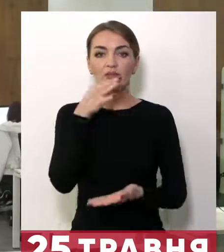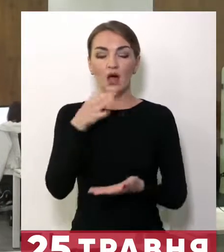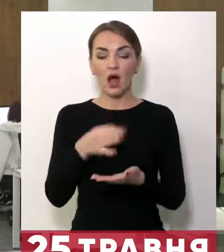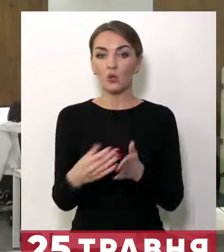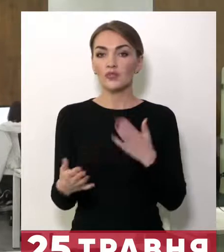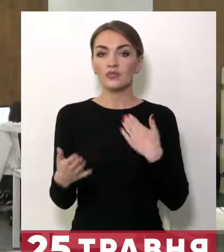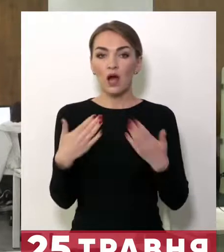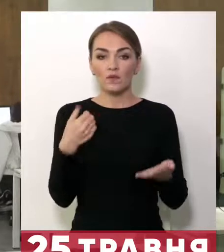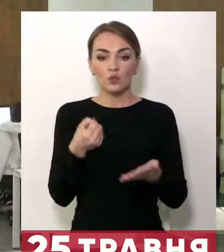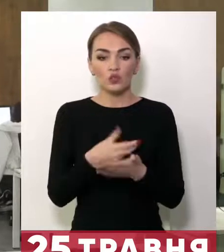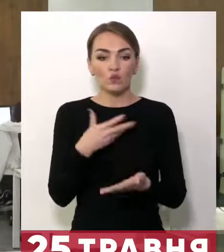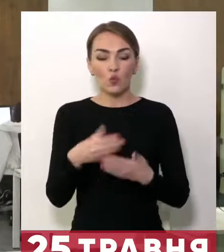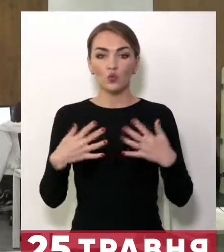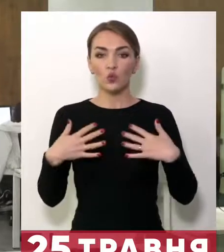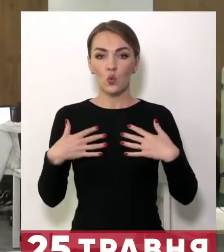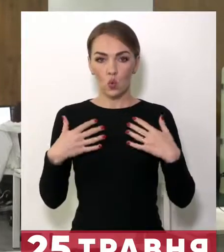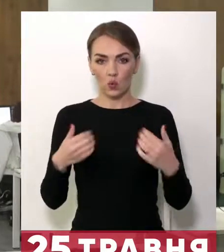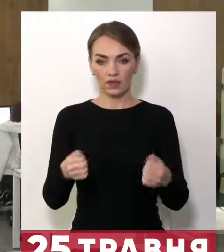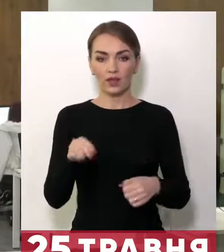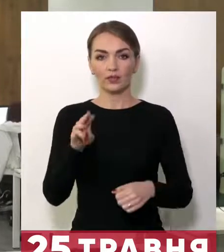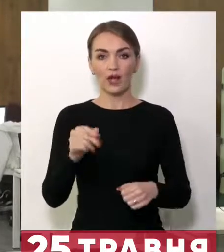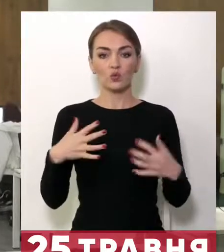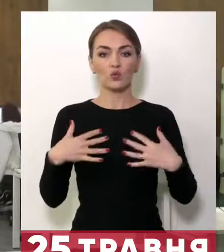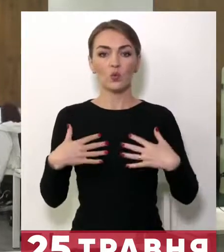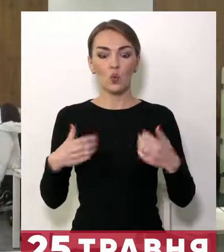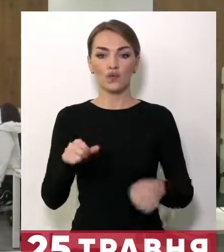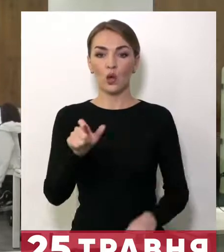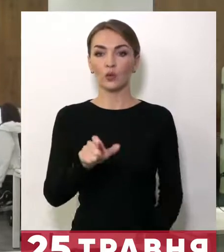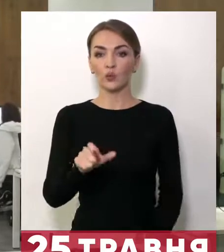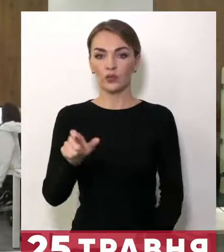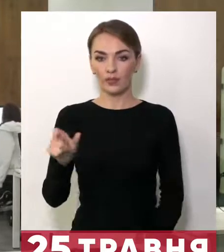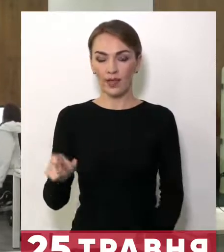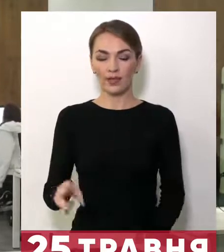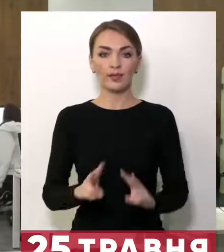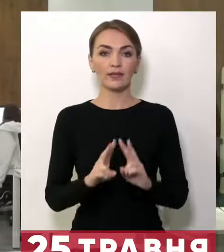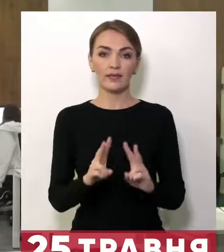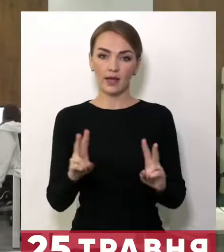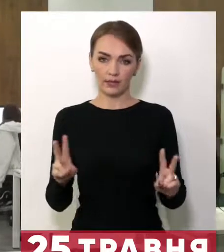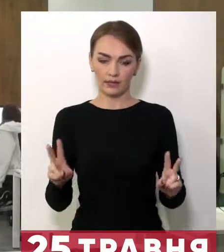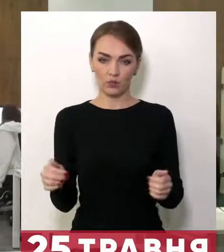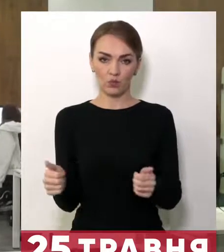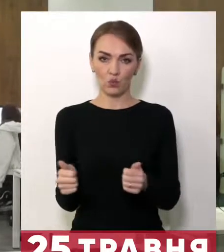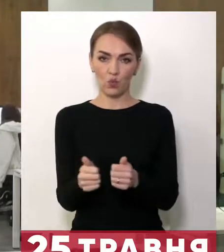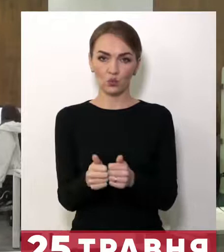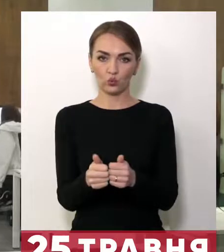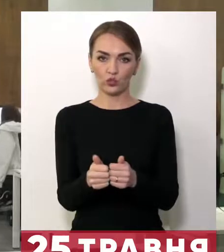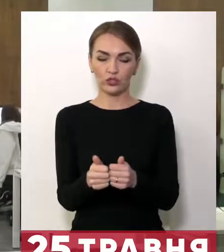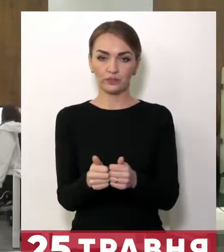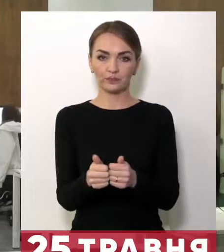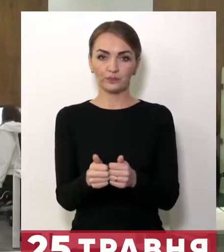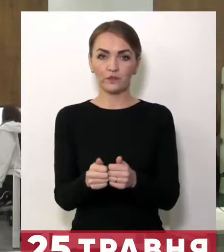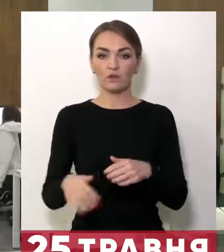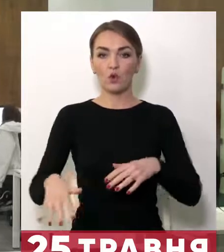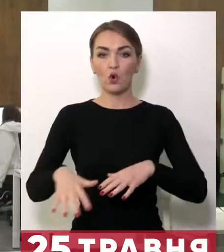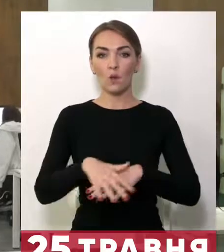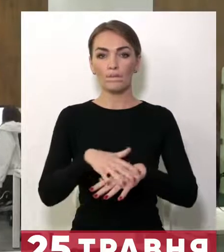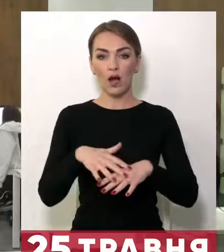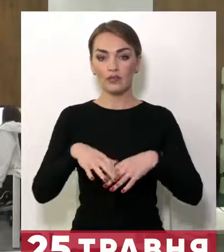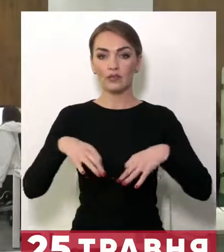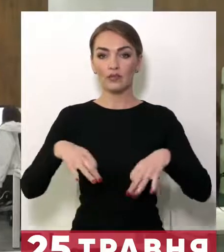відповідально ставитись до свого здоров'я та здоров'я людей, які поруч.